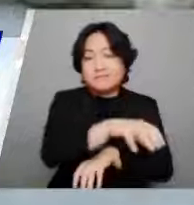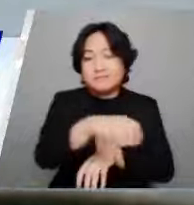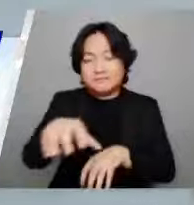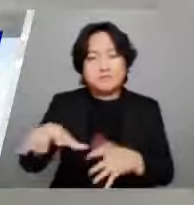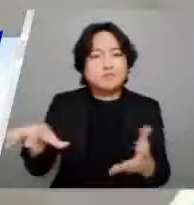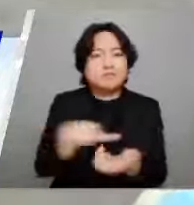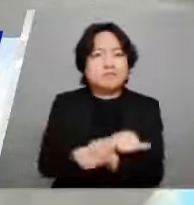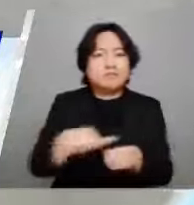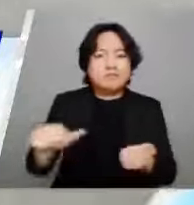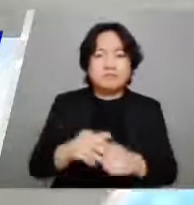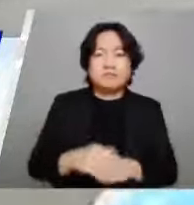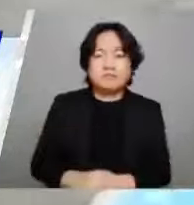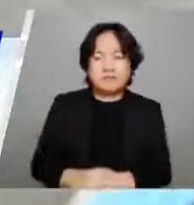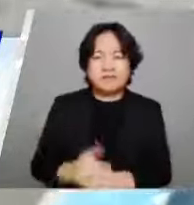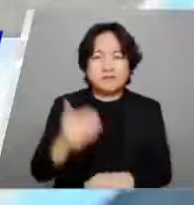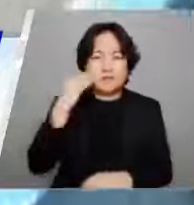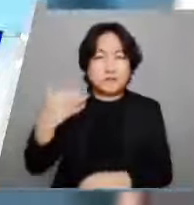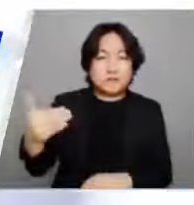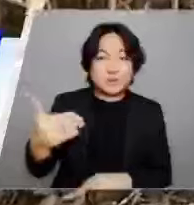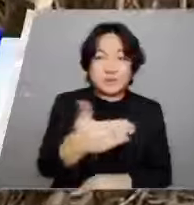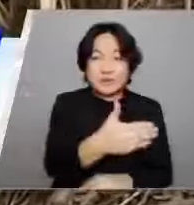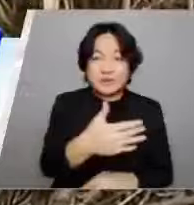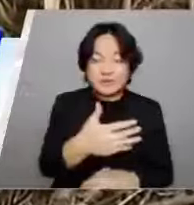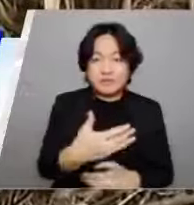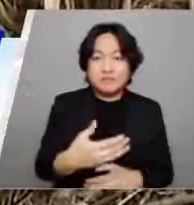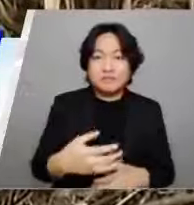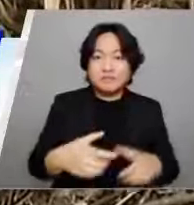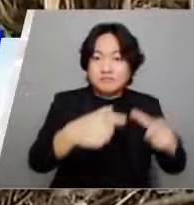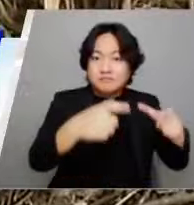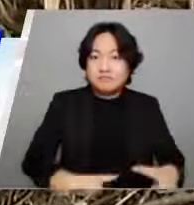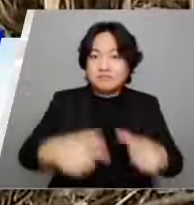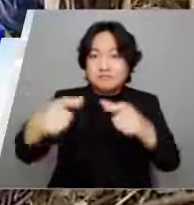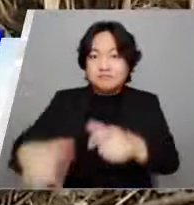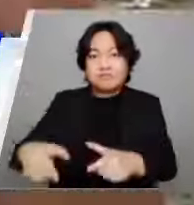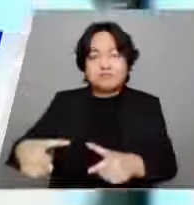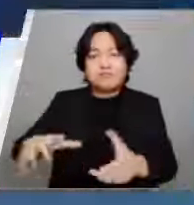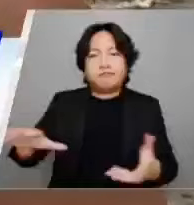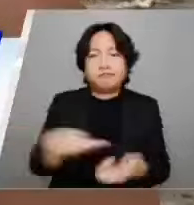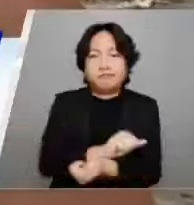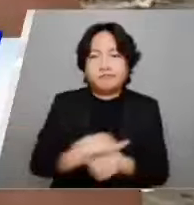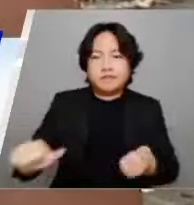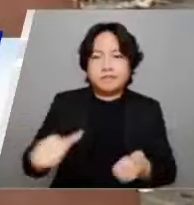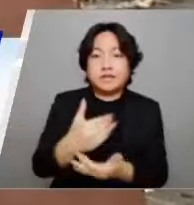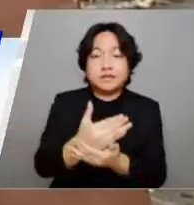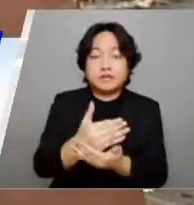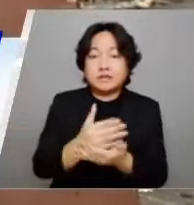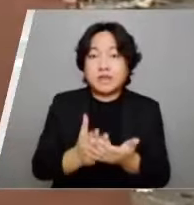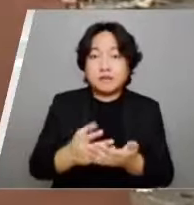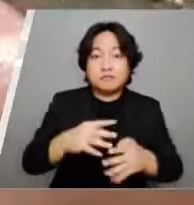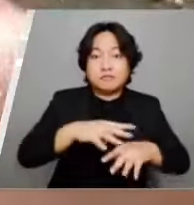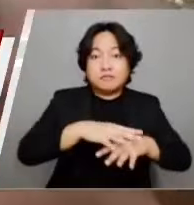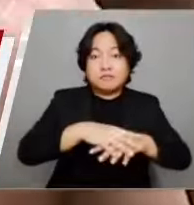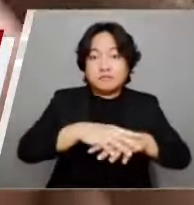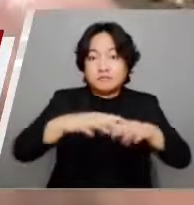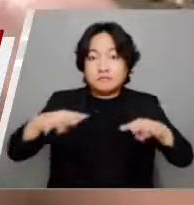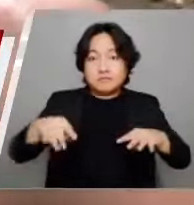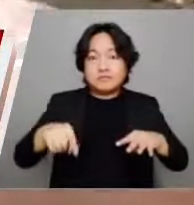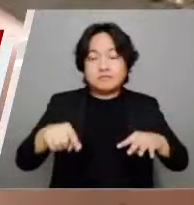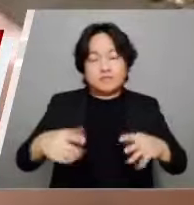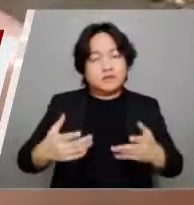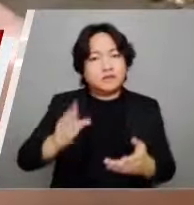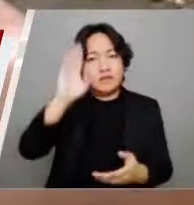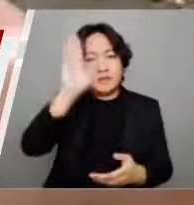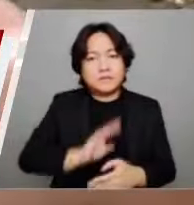fish cage, habang na-fish kill ang mga isda. Inanod naman ang ilang lambat. Nasira ho ang aming floating, na naglag ho